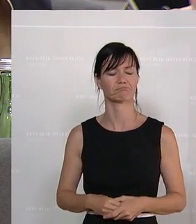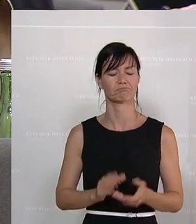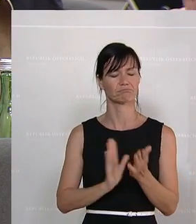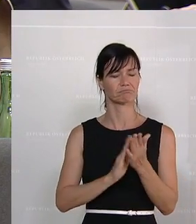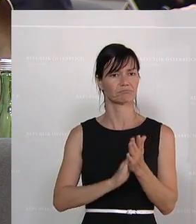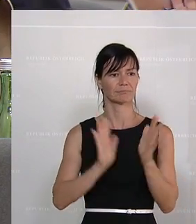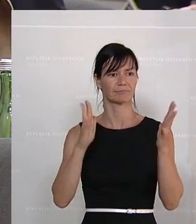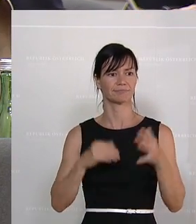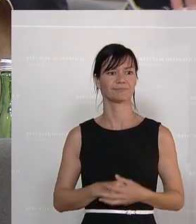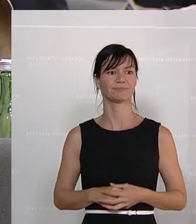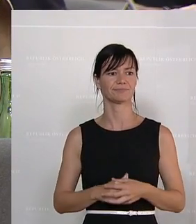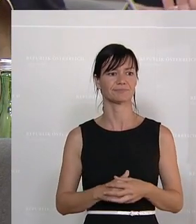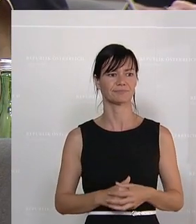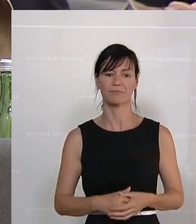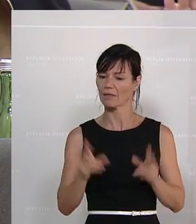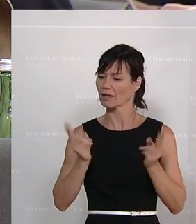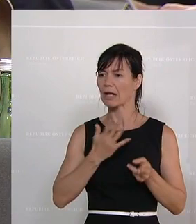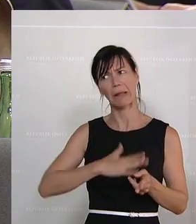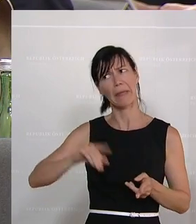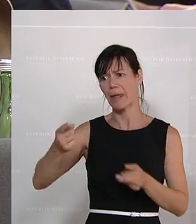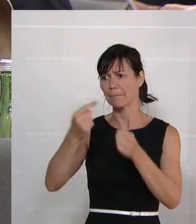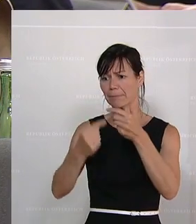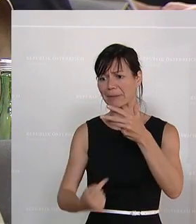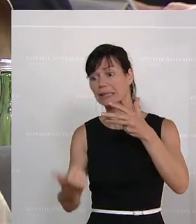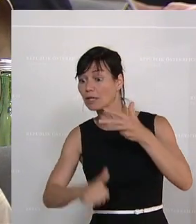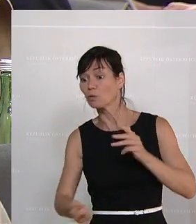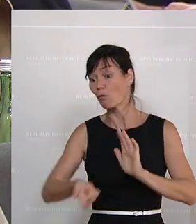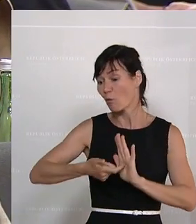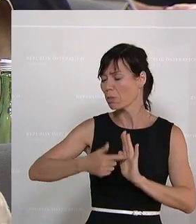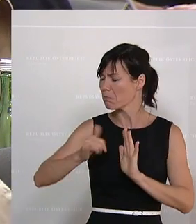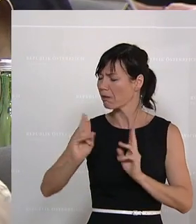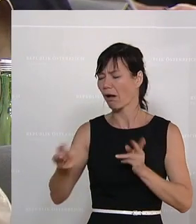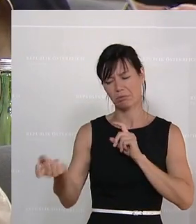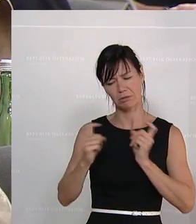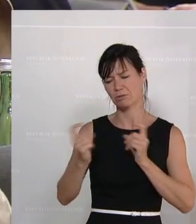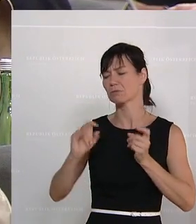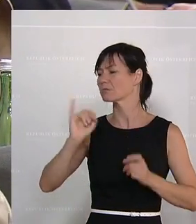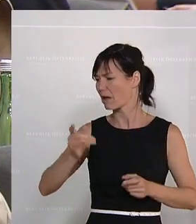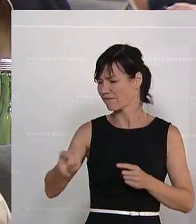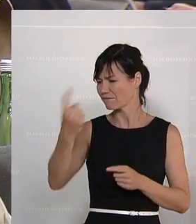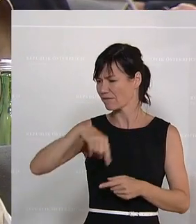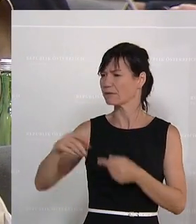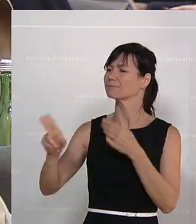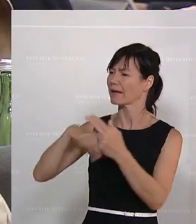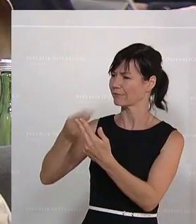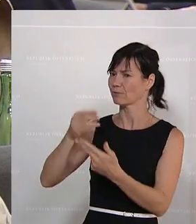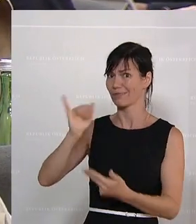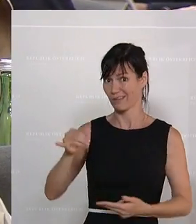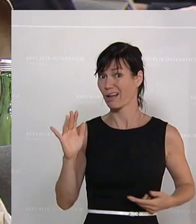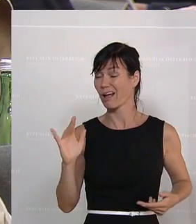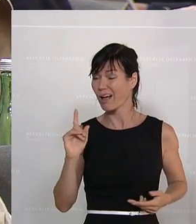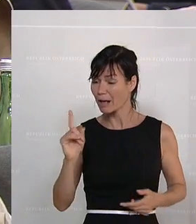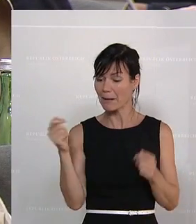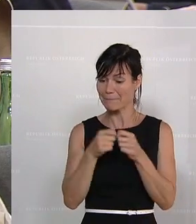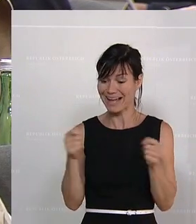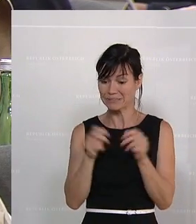sie können sich keine klären was anderes auch noch fördern und kann das diskutieren und ich werde gleich auf das eingehen aber diese diese maßnahme die wir treffen sind